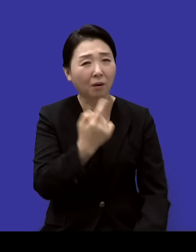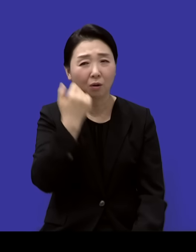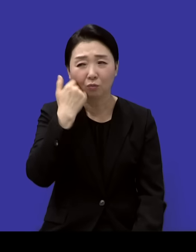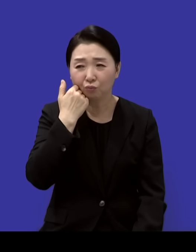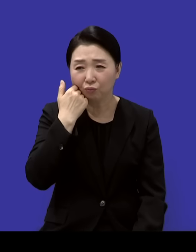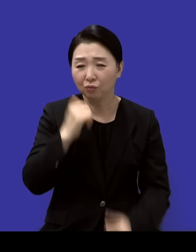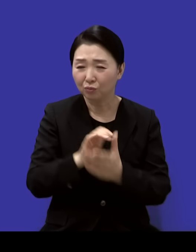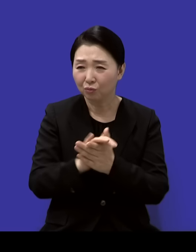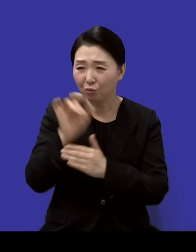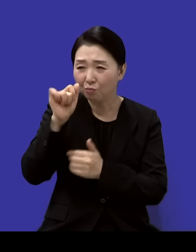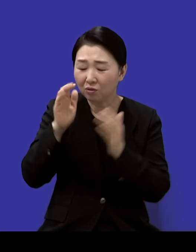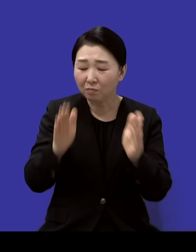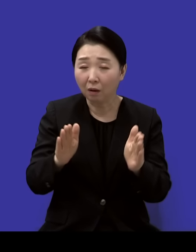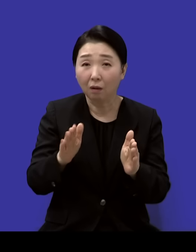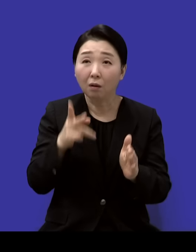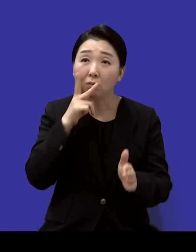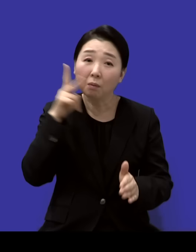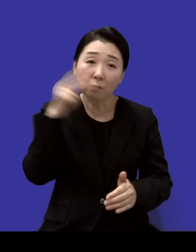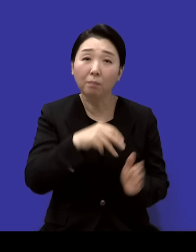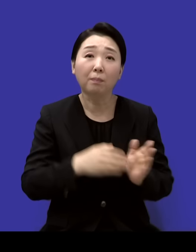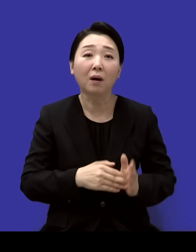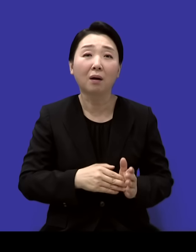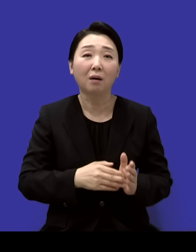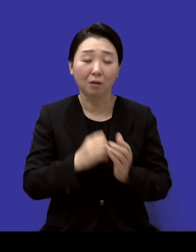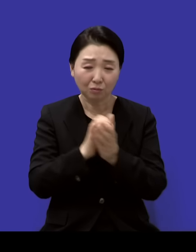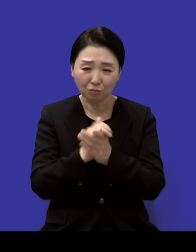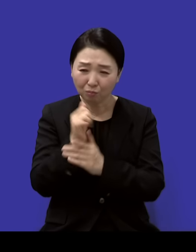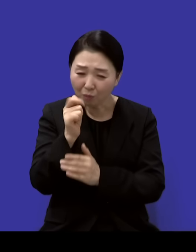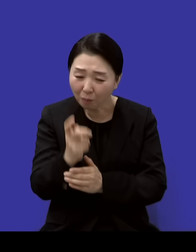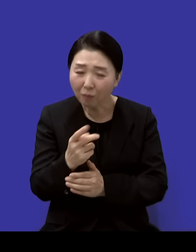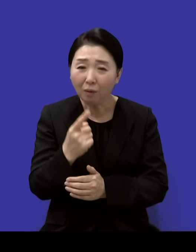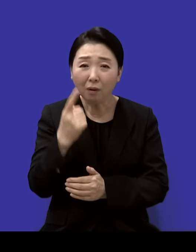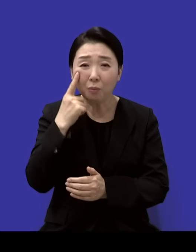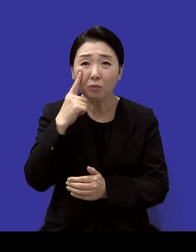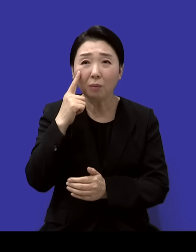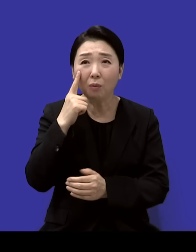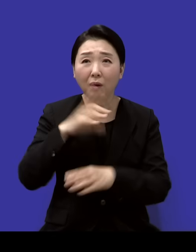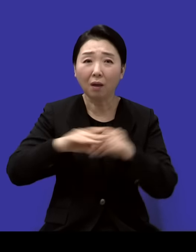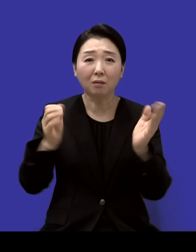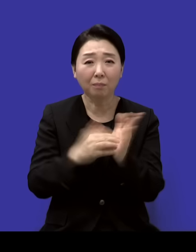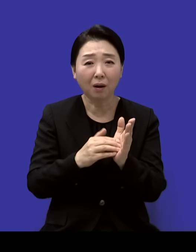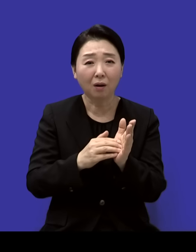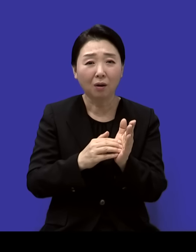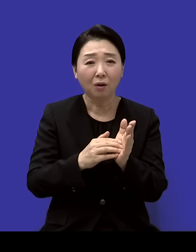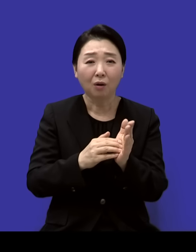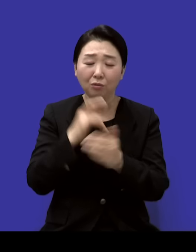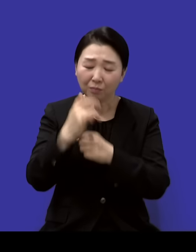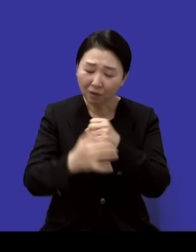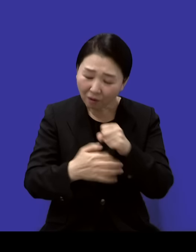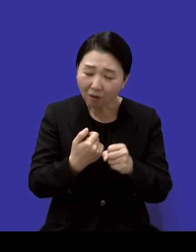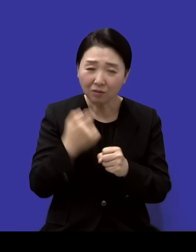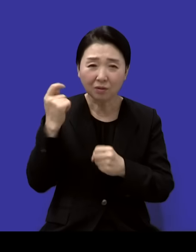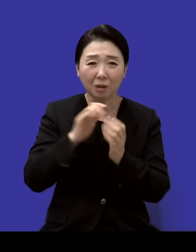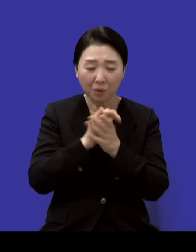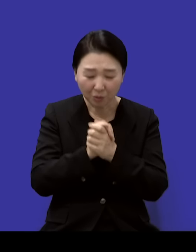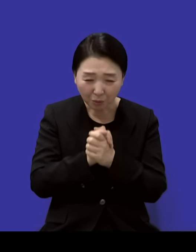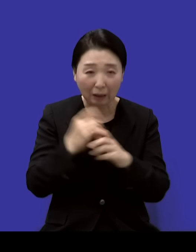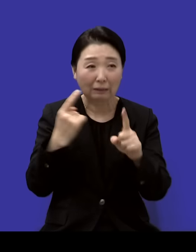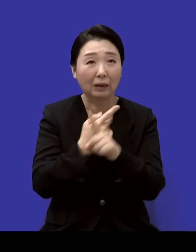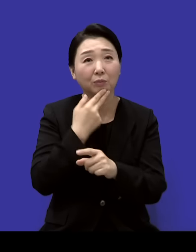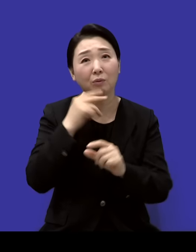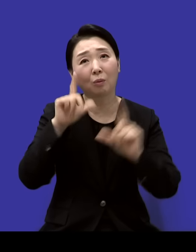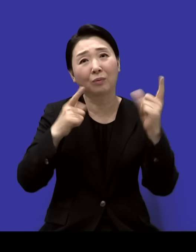사람은 기도 며칠 했더니 담배가 뚝 끊어지고 뭐 기도 몇 번 했더니 뭐가 역사가 생기고 그러는데 네. 나는 우리 왜? 몇 년을 해도 몇십 년을 네. 매일 새벽기도 하고 달라지는 게 없어